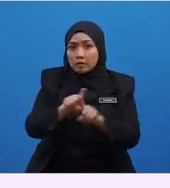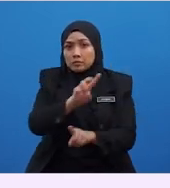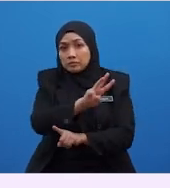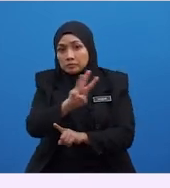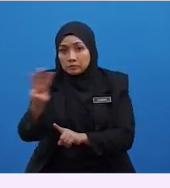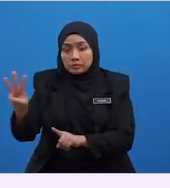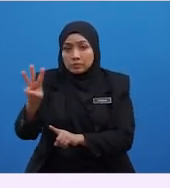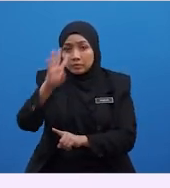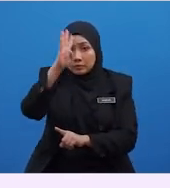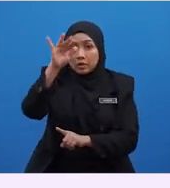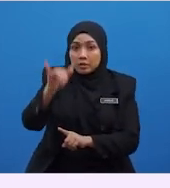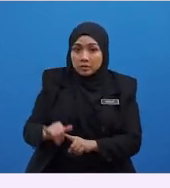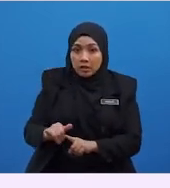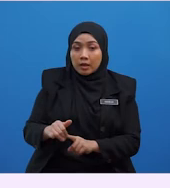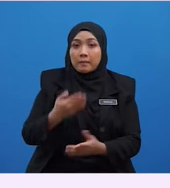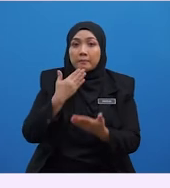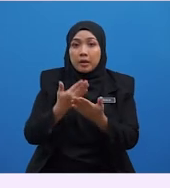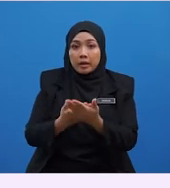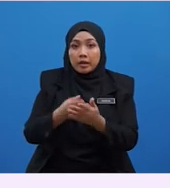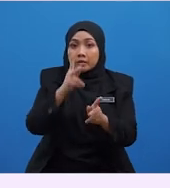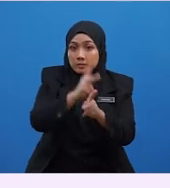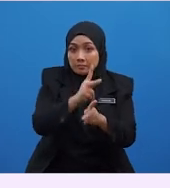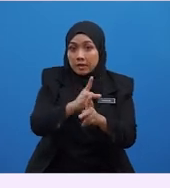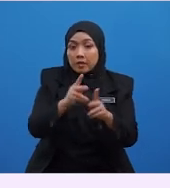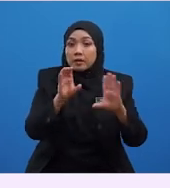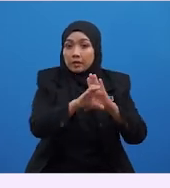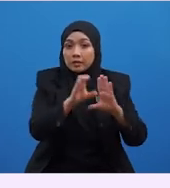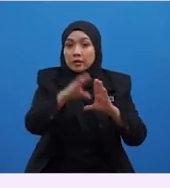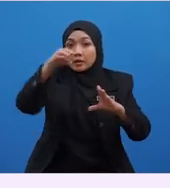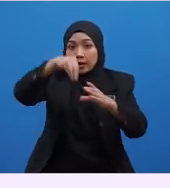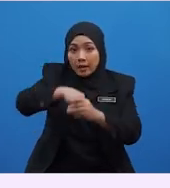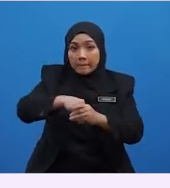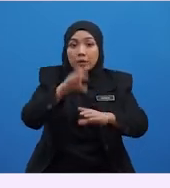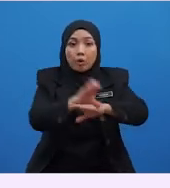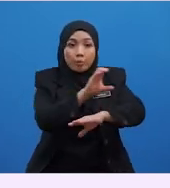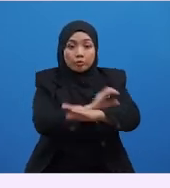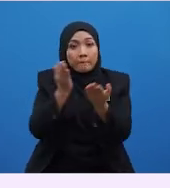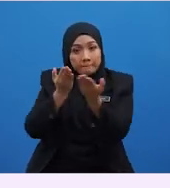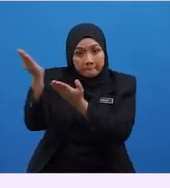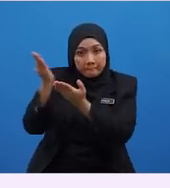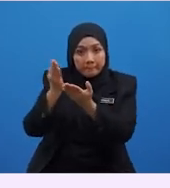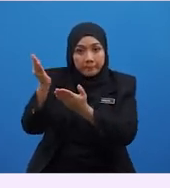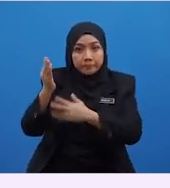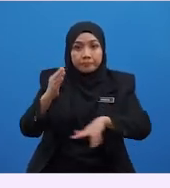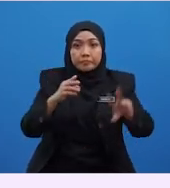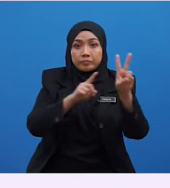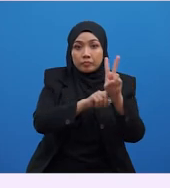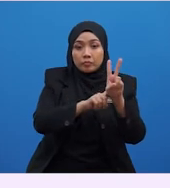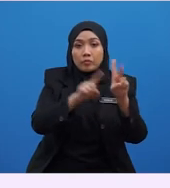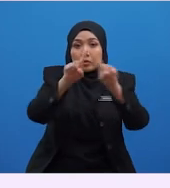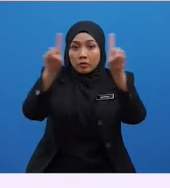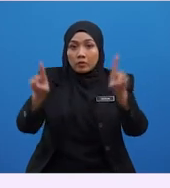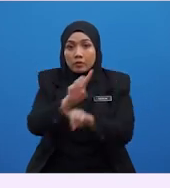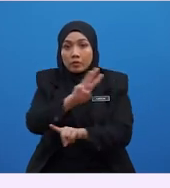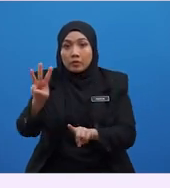interaktif yang dinamik menyimpan datanya dalam komputer pelayan. Kedua, laman web yang dibina